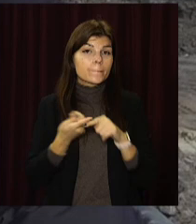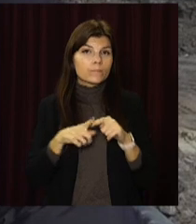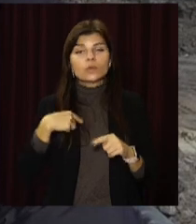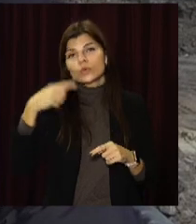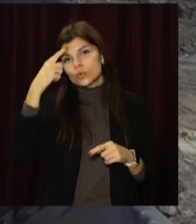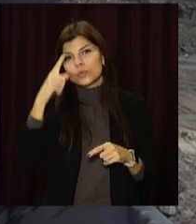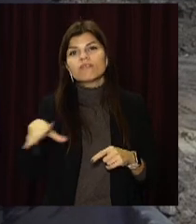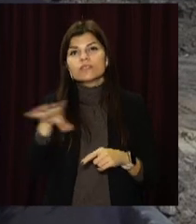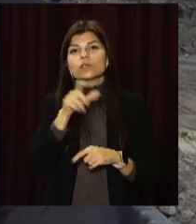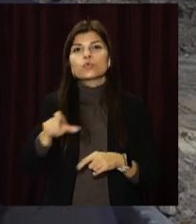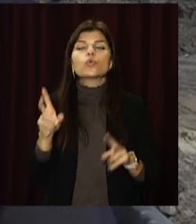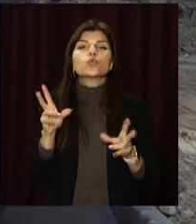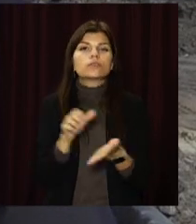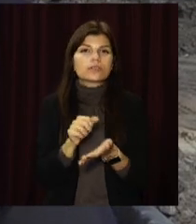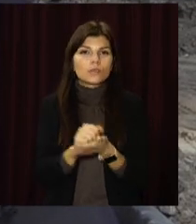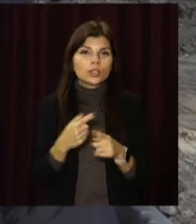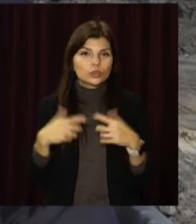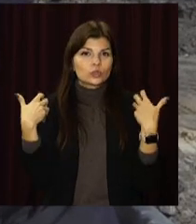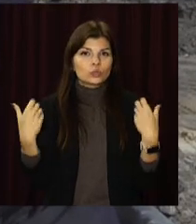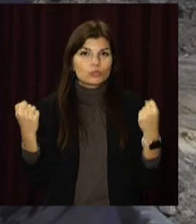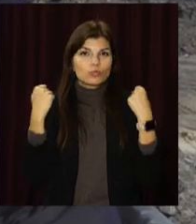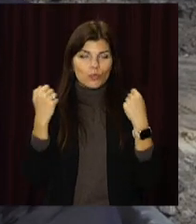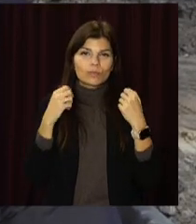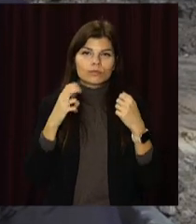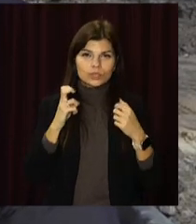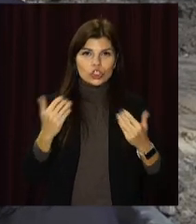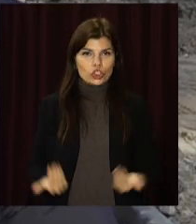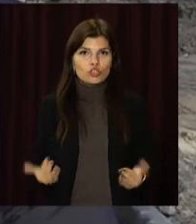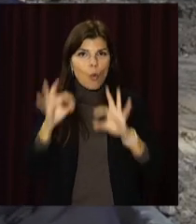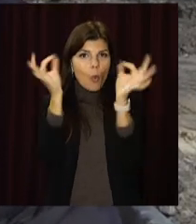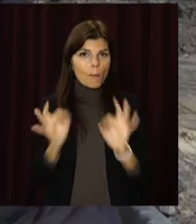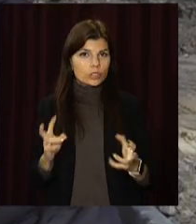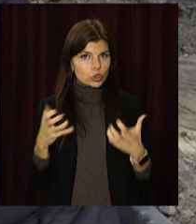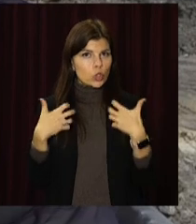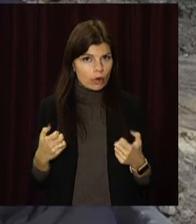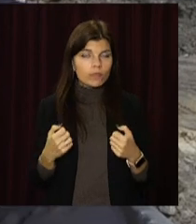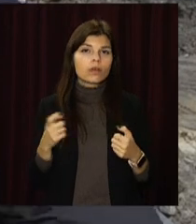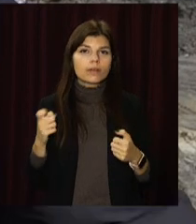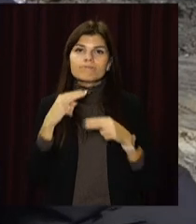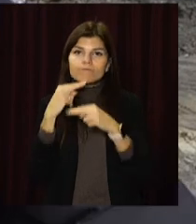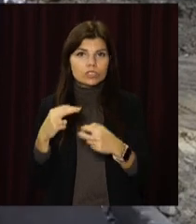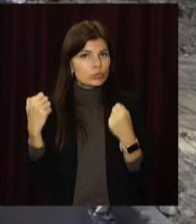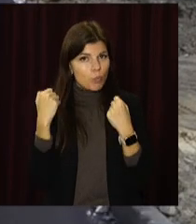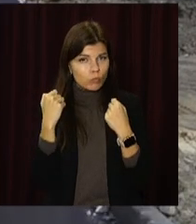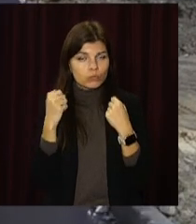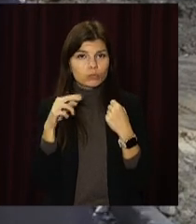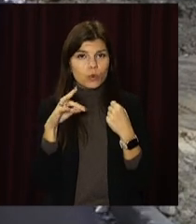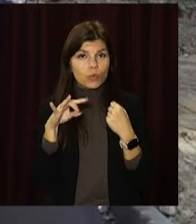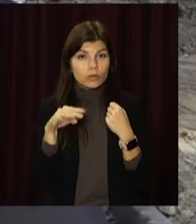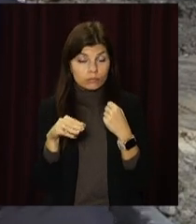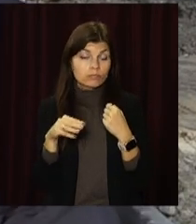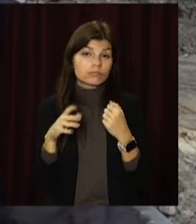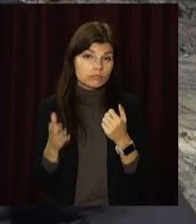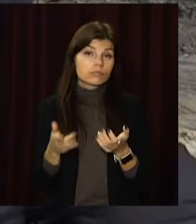всі люди, які займаються здоровим способом життя, віддають перевагу спорту, зможуть